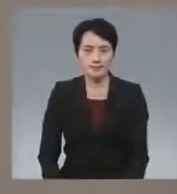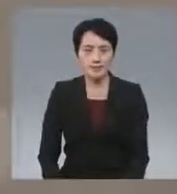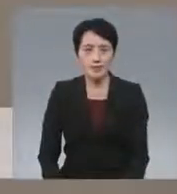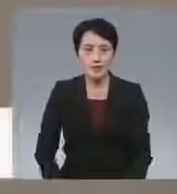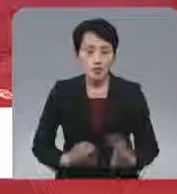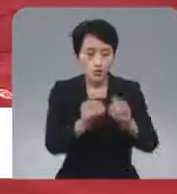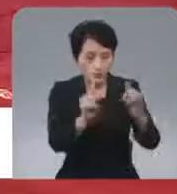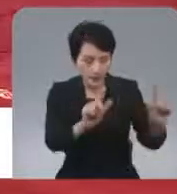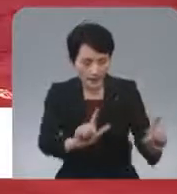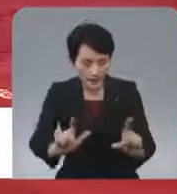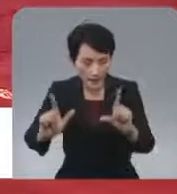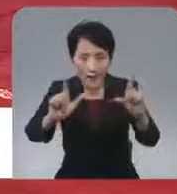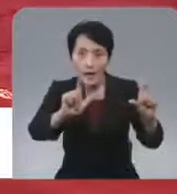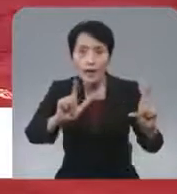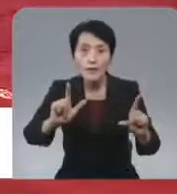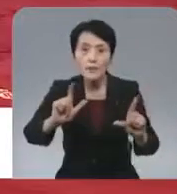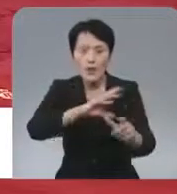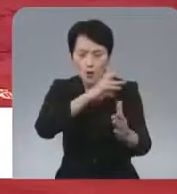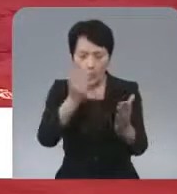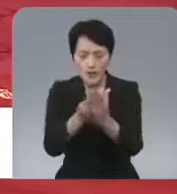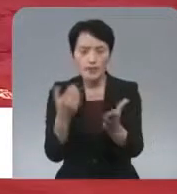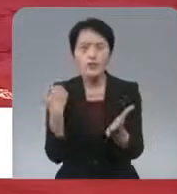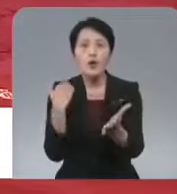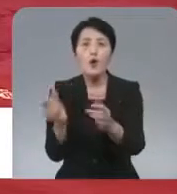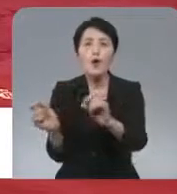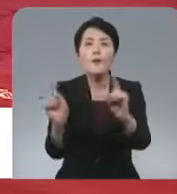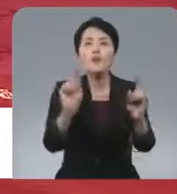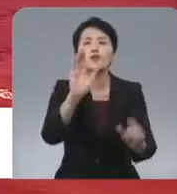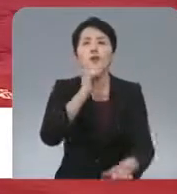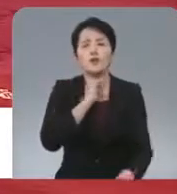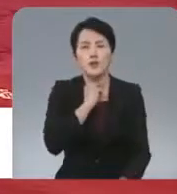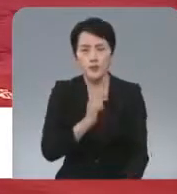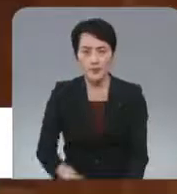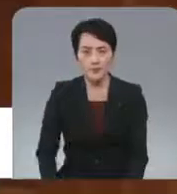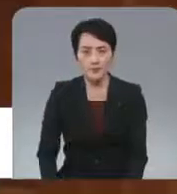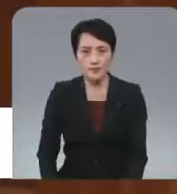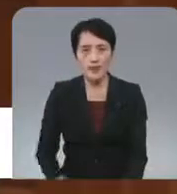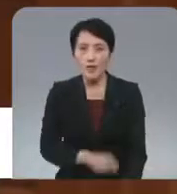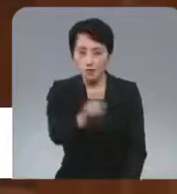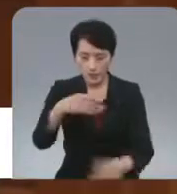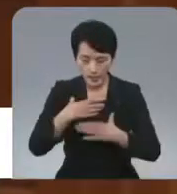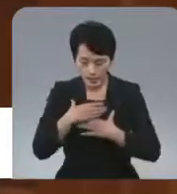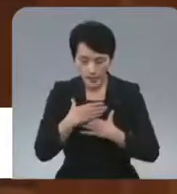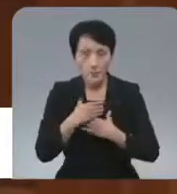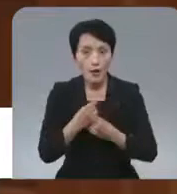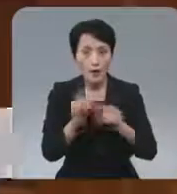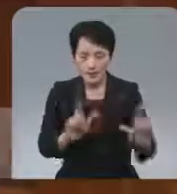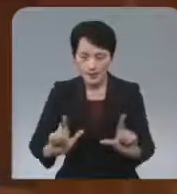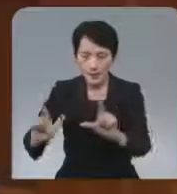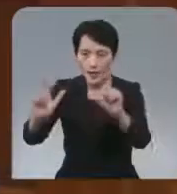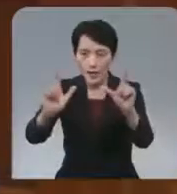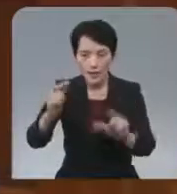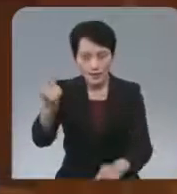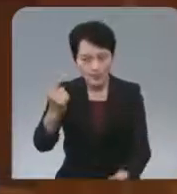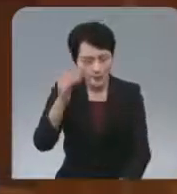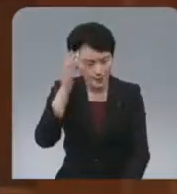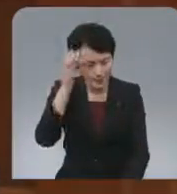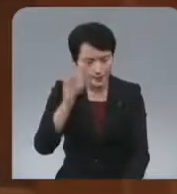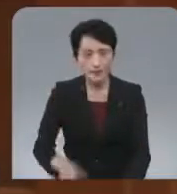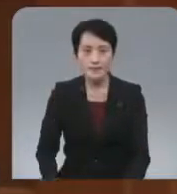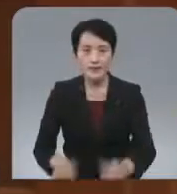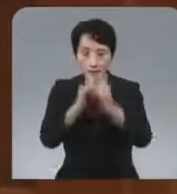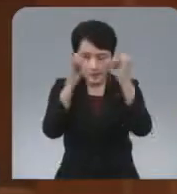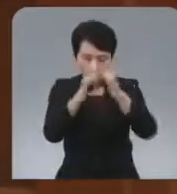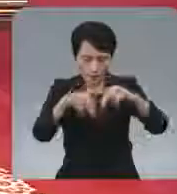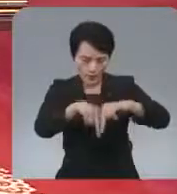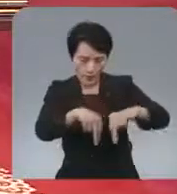всего мирового сообщества сказал mundi in он выразил надежду на то что следующая администрация также